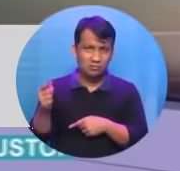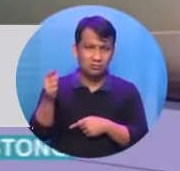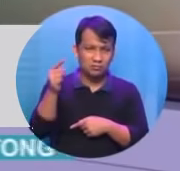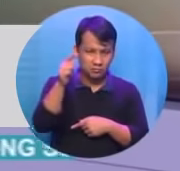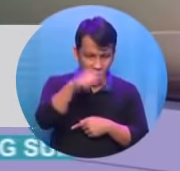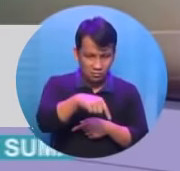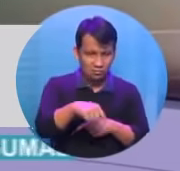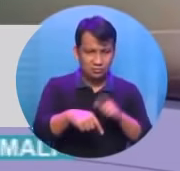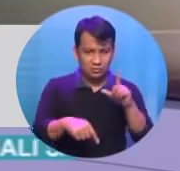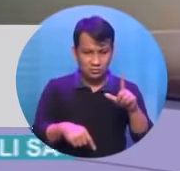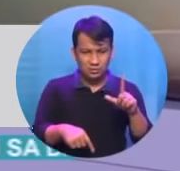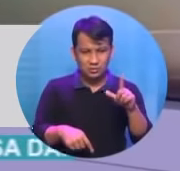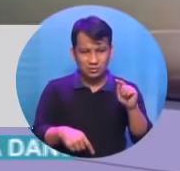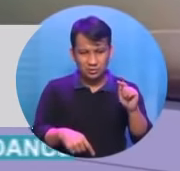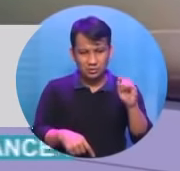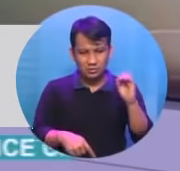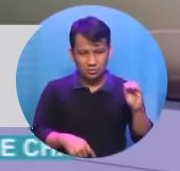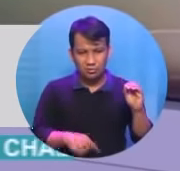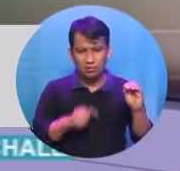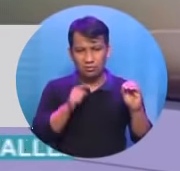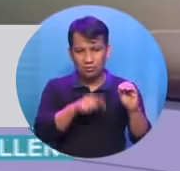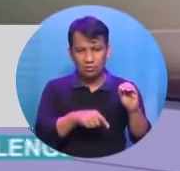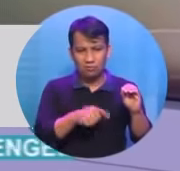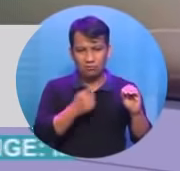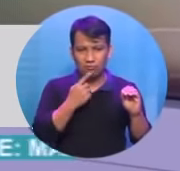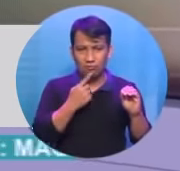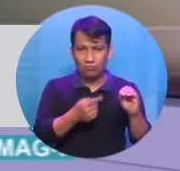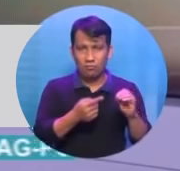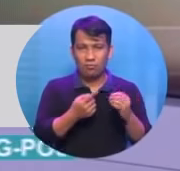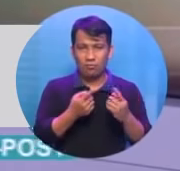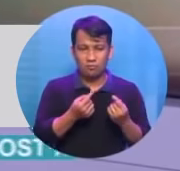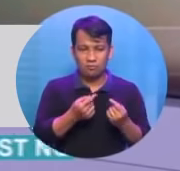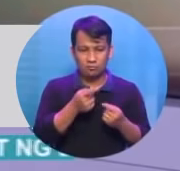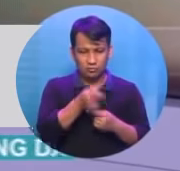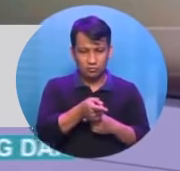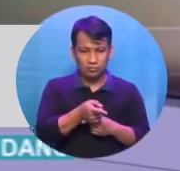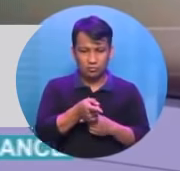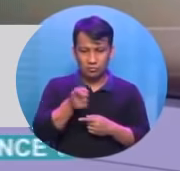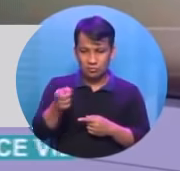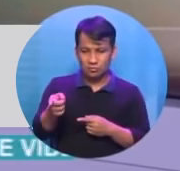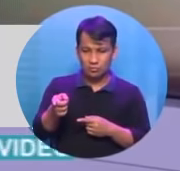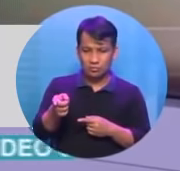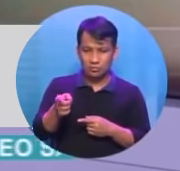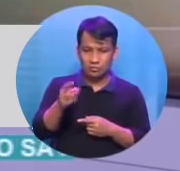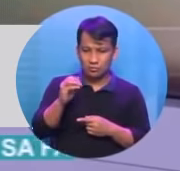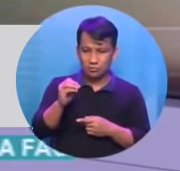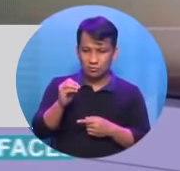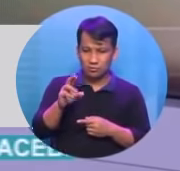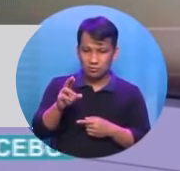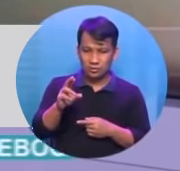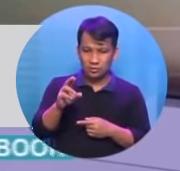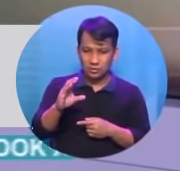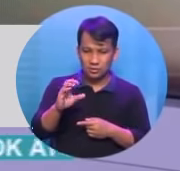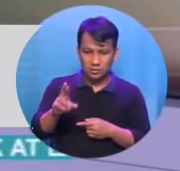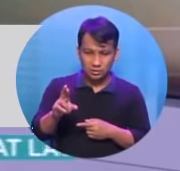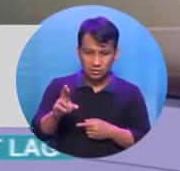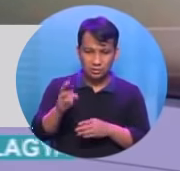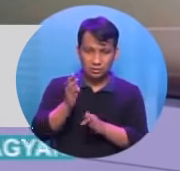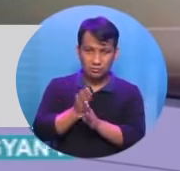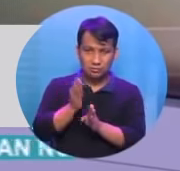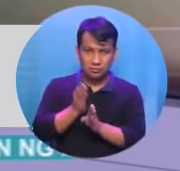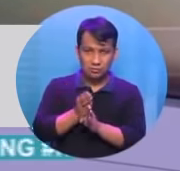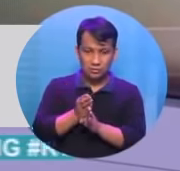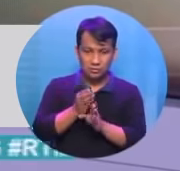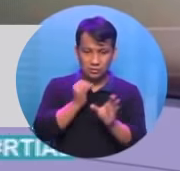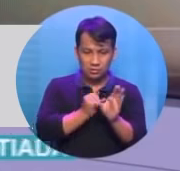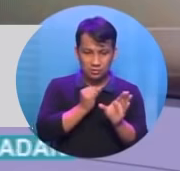siya sa LTO, tapos ang sabi, uy, yung ORCR niyo, bus pala. Kasi yung